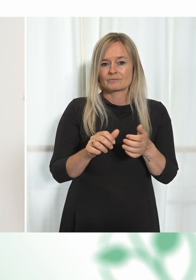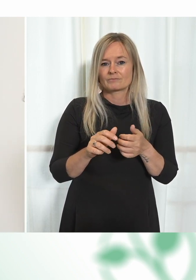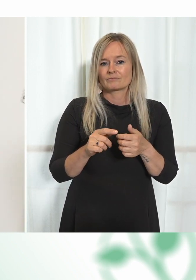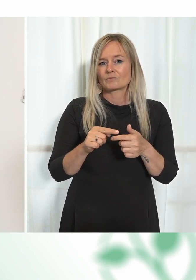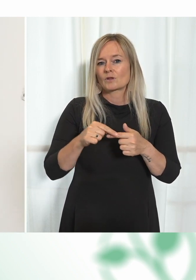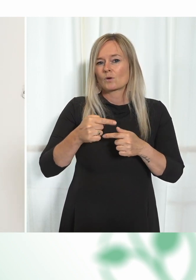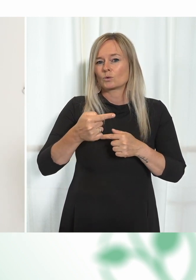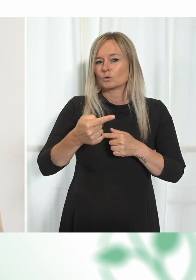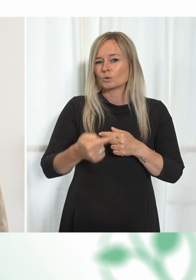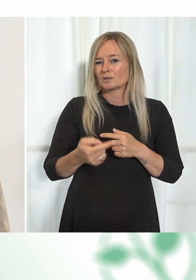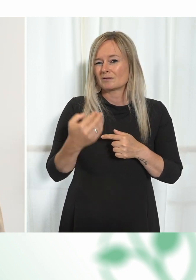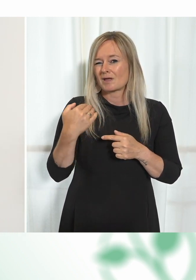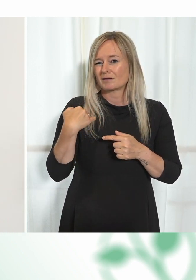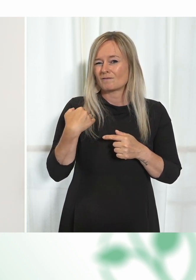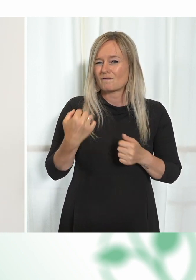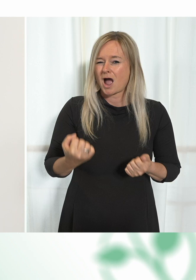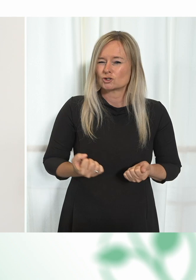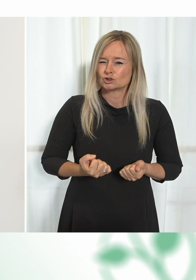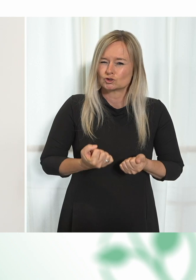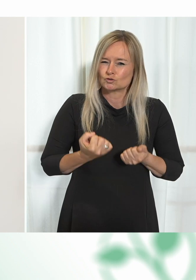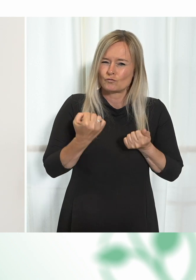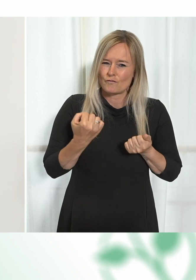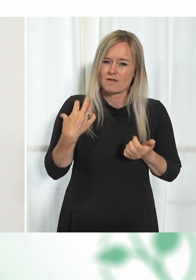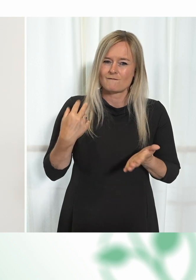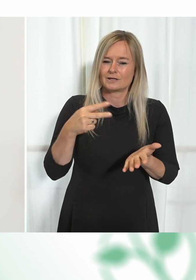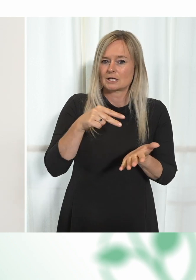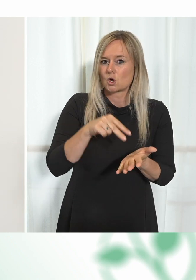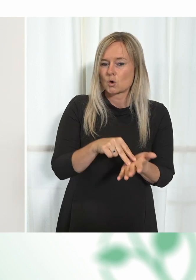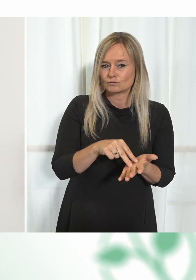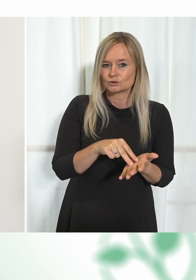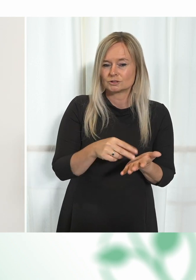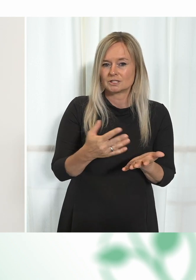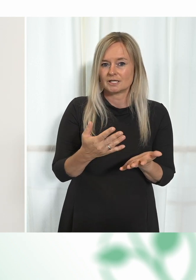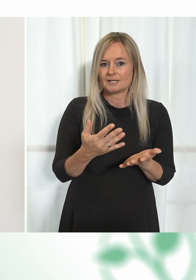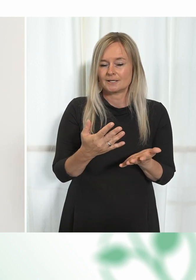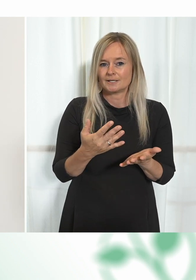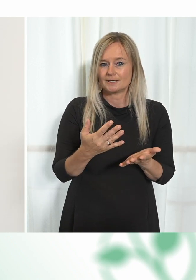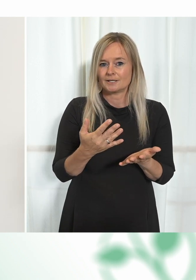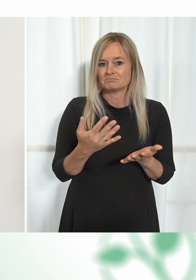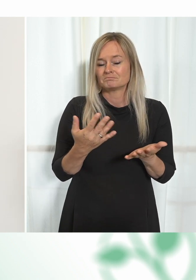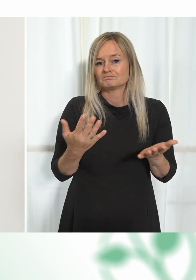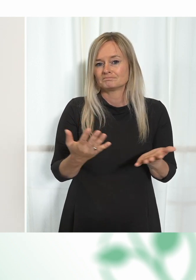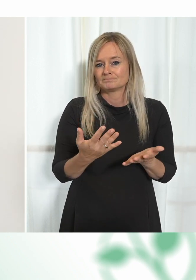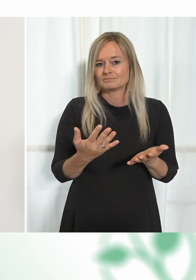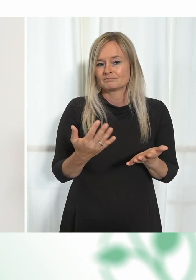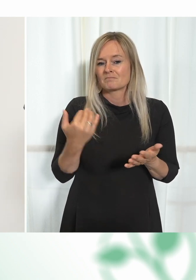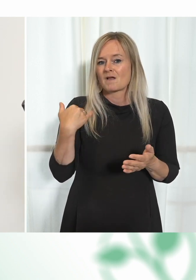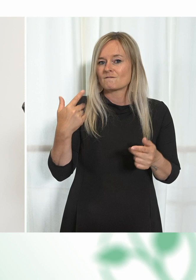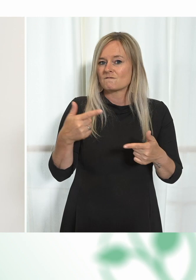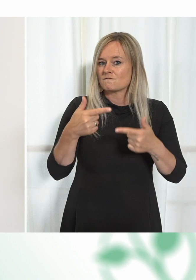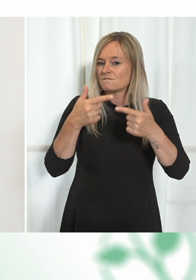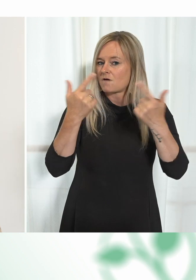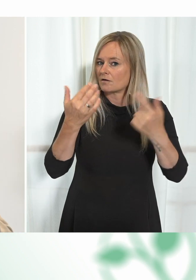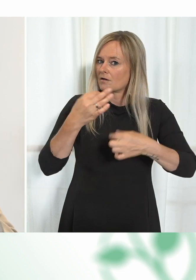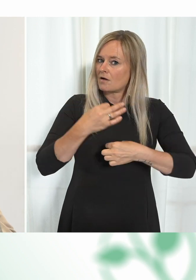dann war es wirklich sehr schwer, wieder aufzustehen. Wie kam es dazu? Es war einfach relativ klar für mich, es